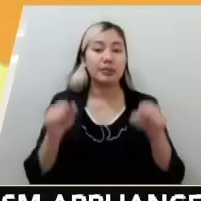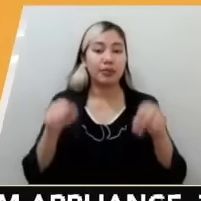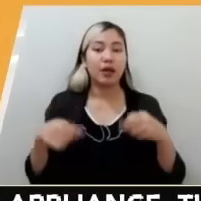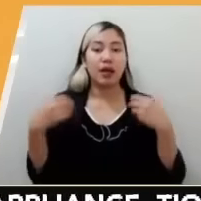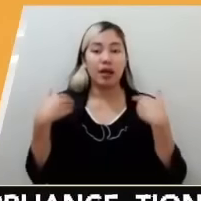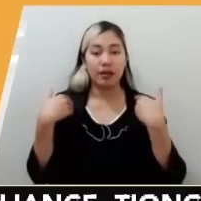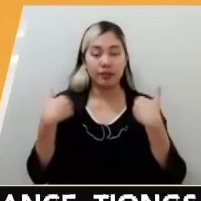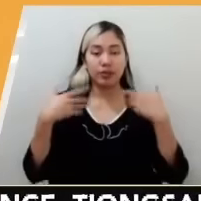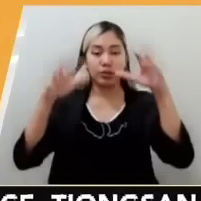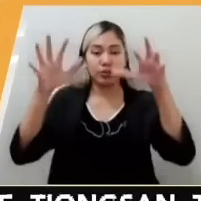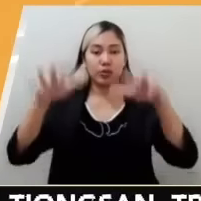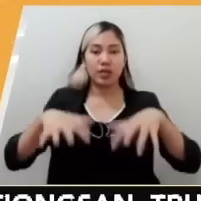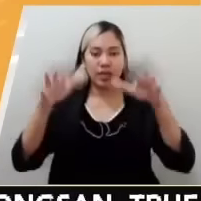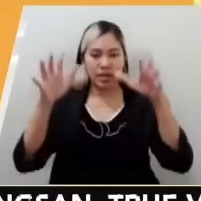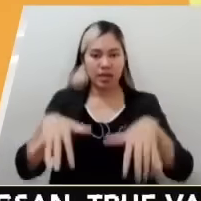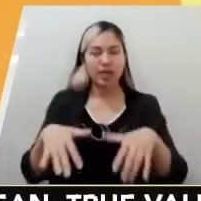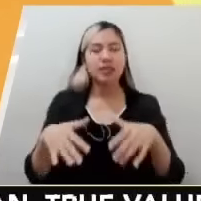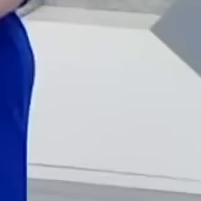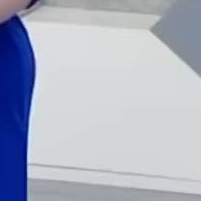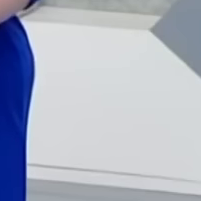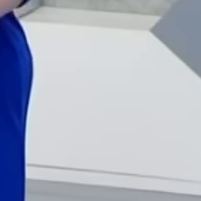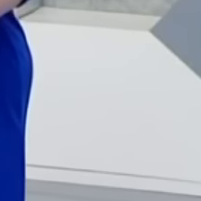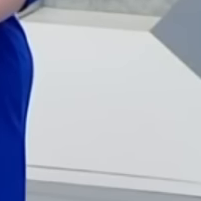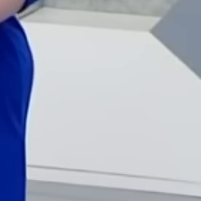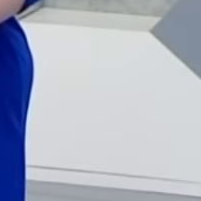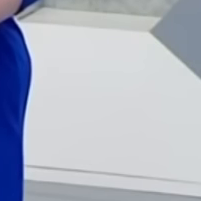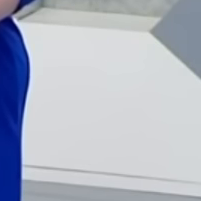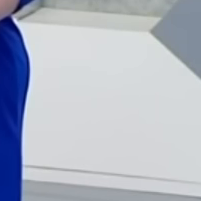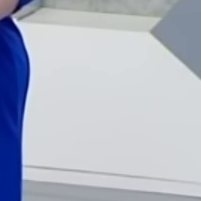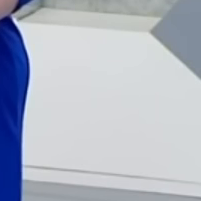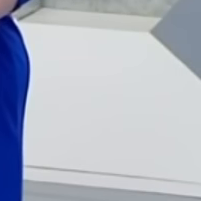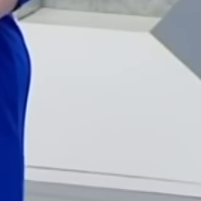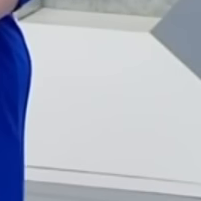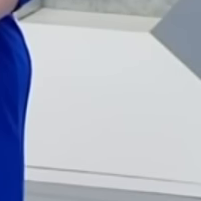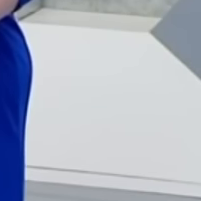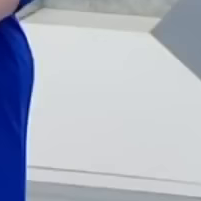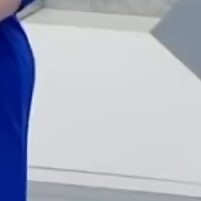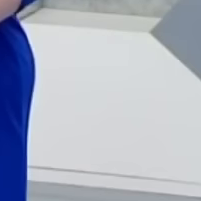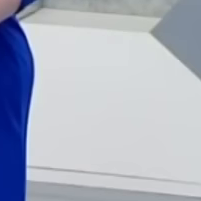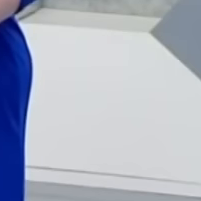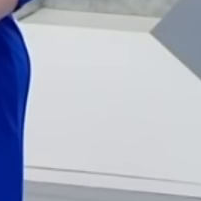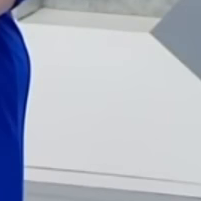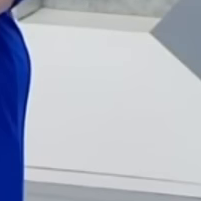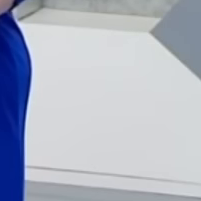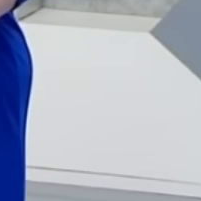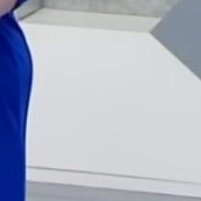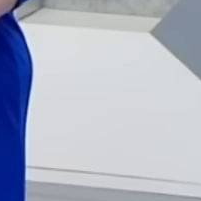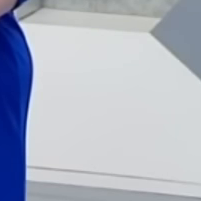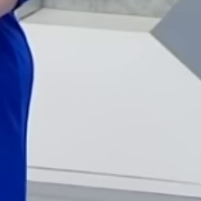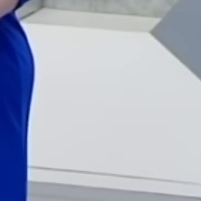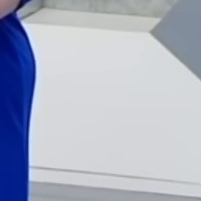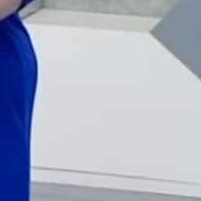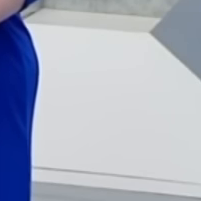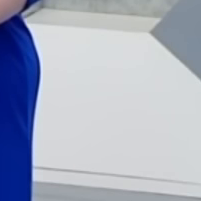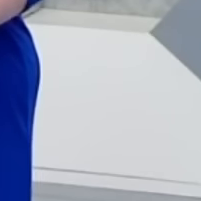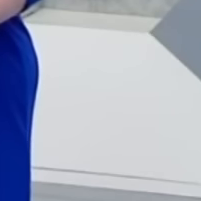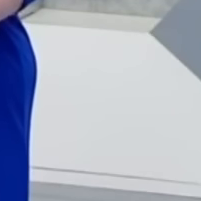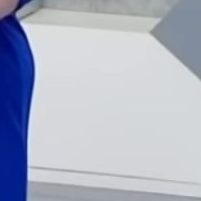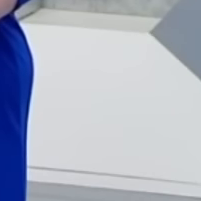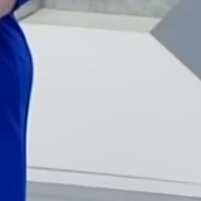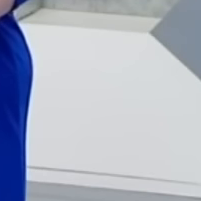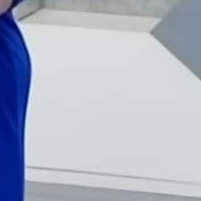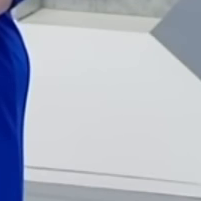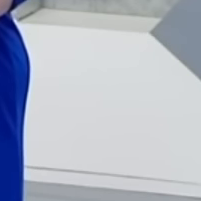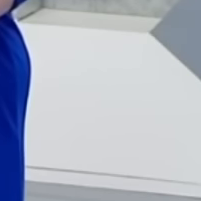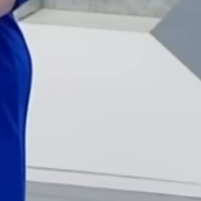Manila ngayong araw kapuso para sa mga maiinit na balita mag-subscribe sa GMA integrated news sa